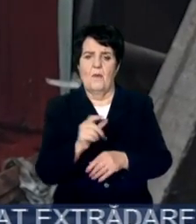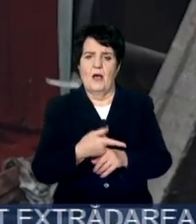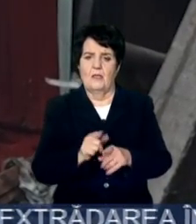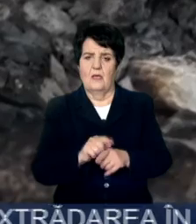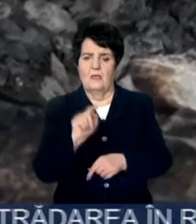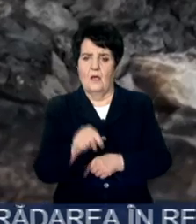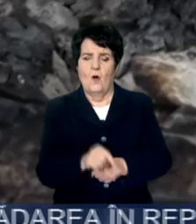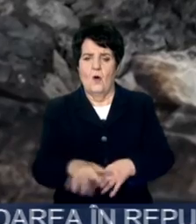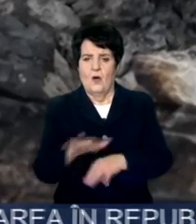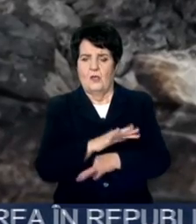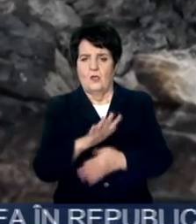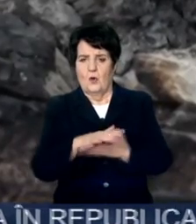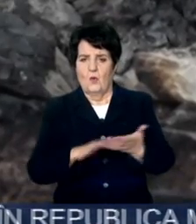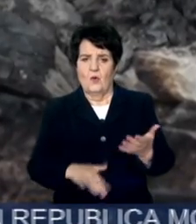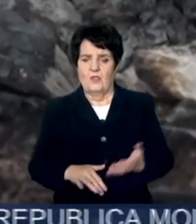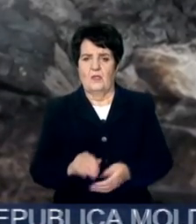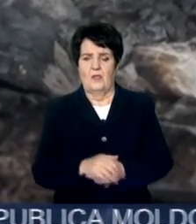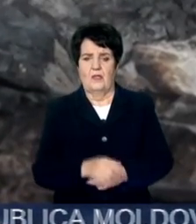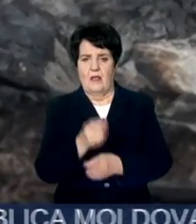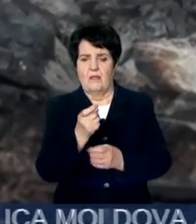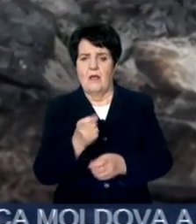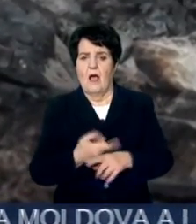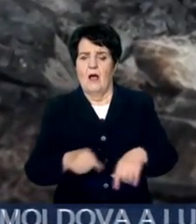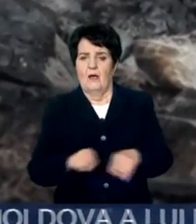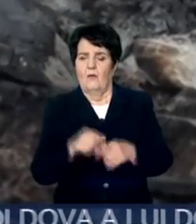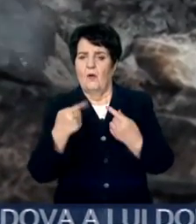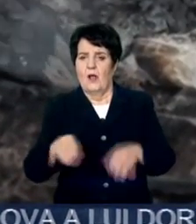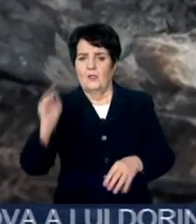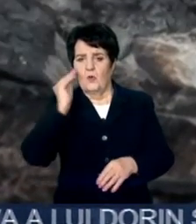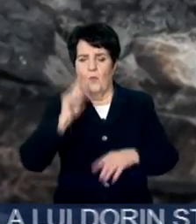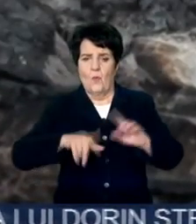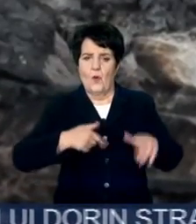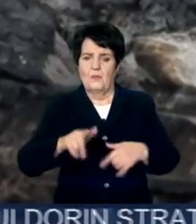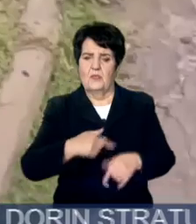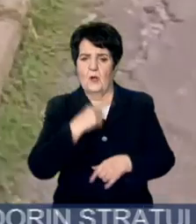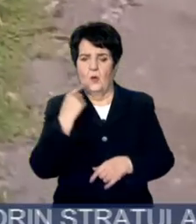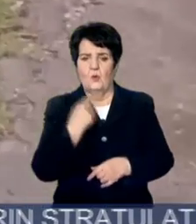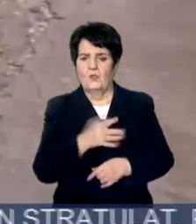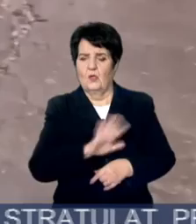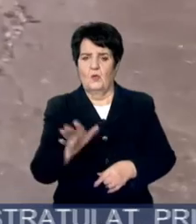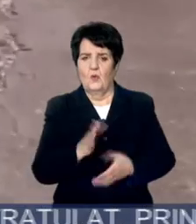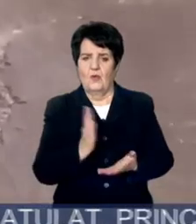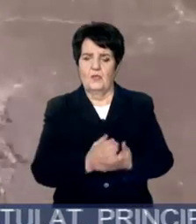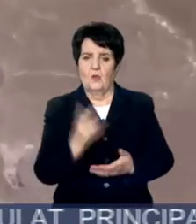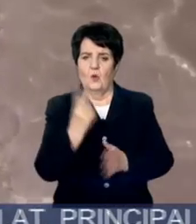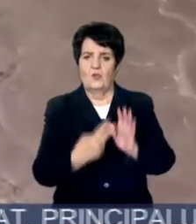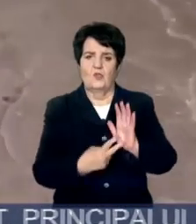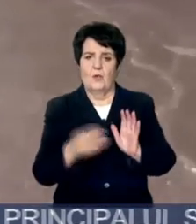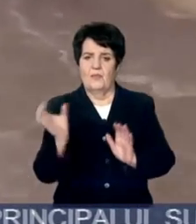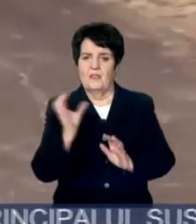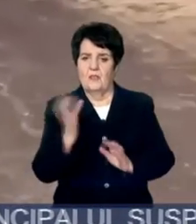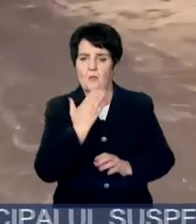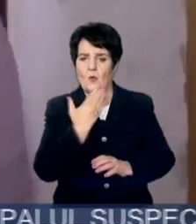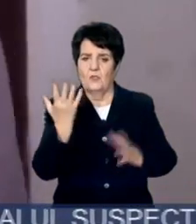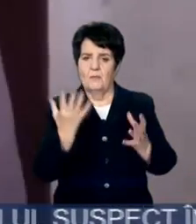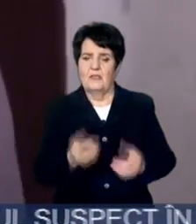teren un flux continuu de carne de tun. Nu există un alt scop al mobilizării ruse, pur și simplu. 27 septembrie este ultima